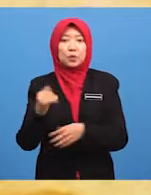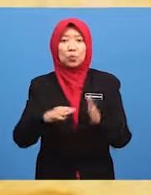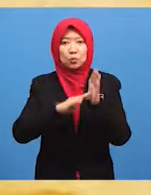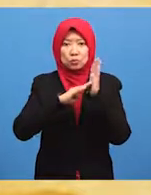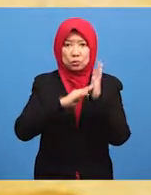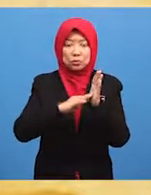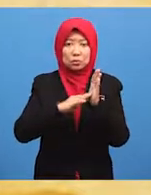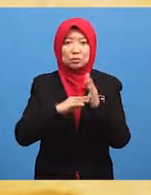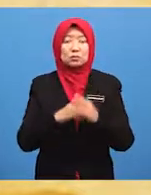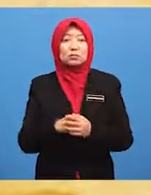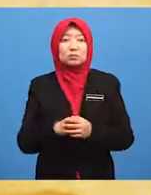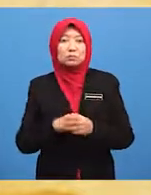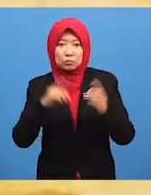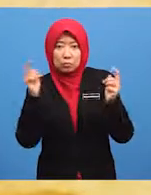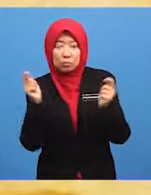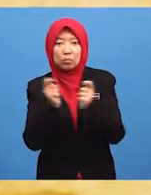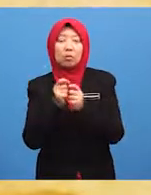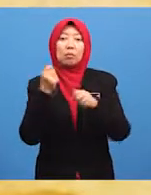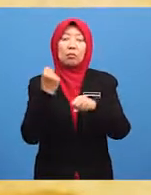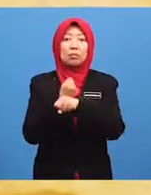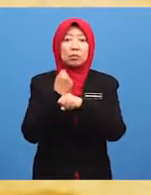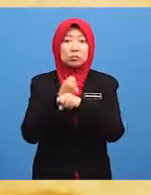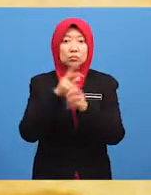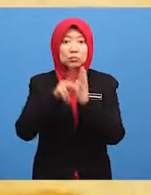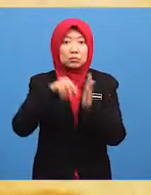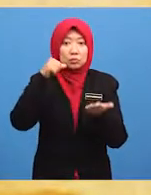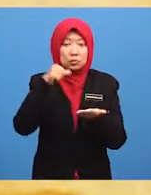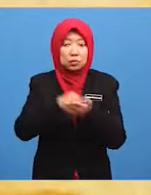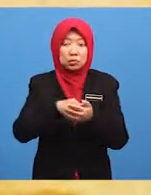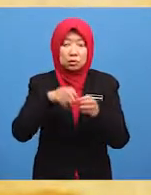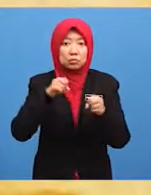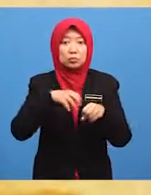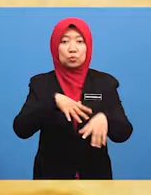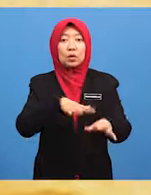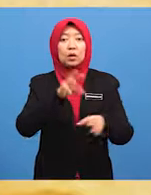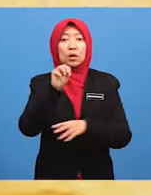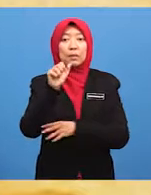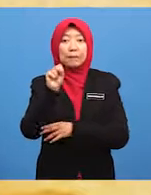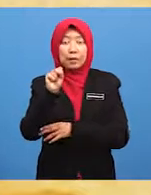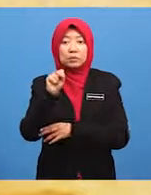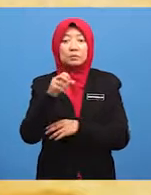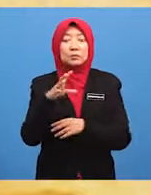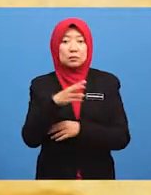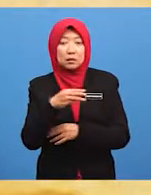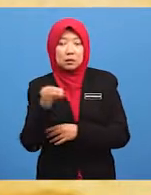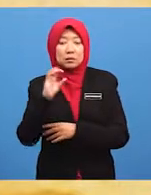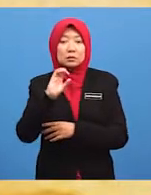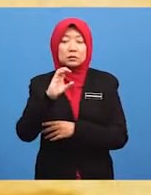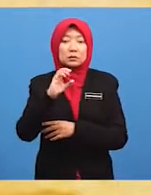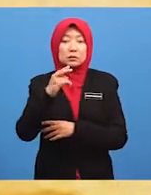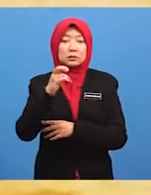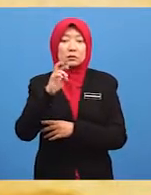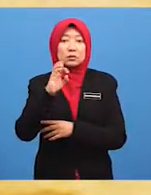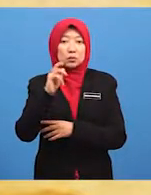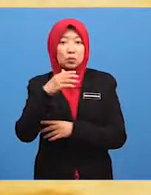Buktinya melalui penemuan batu bersurat di Sungai Mas dan Ceruk Tokkun di Pulau Pinang yang bertarikh